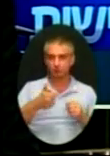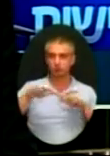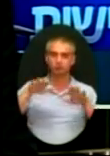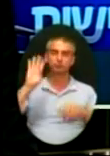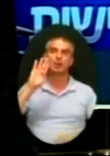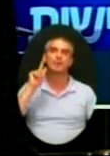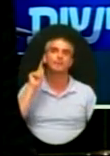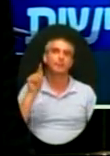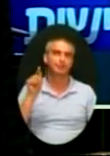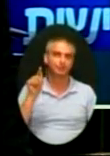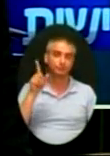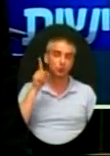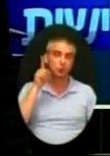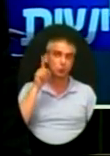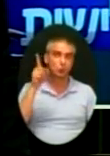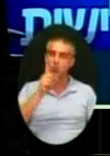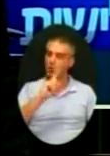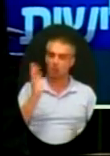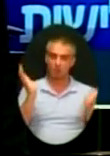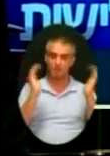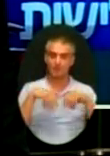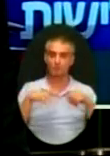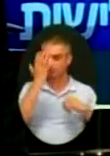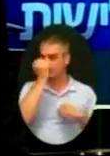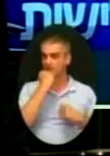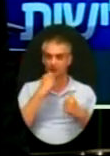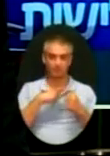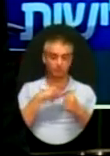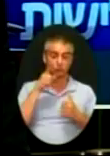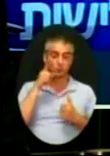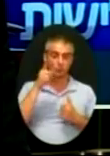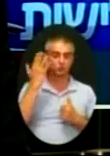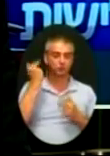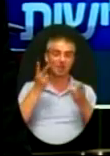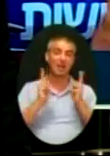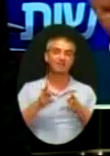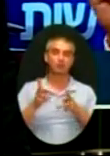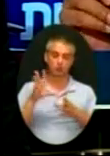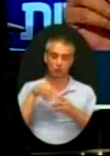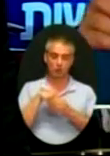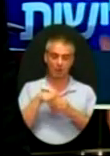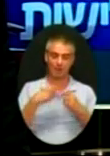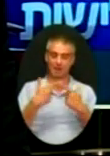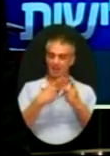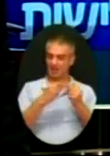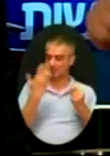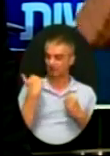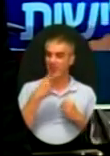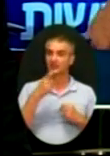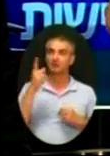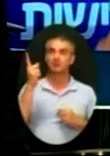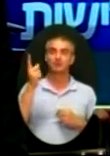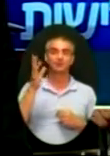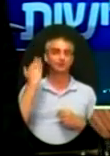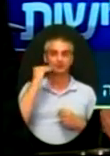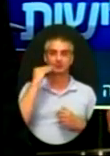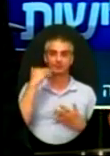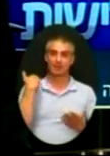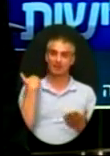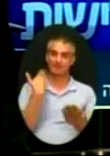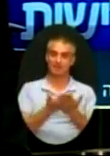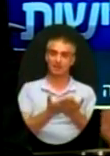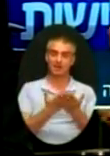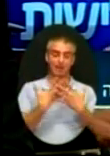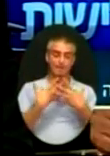הממשלה נתניהו. הוא זה שלא ממוטט את החמאס, הוא זה שהיו לו אפשרויות, כולל בצוק איתן, שציפי לבני הציבה לו על השולחן. מי שאחראי